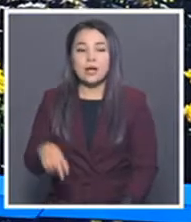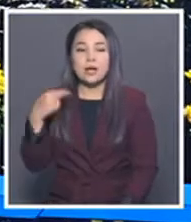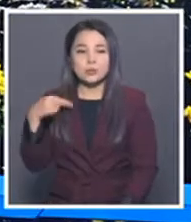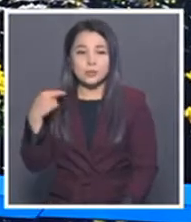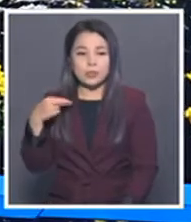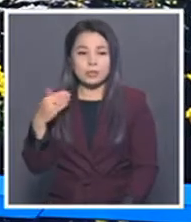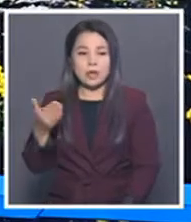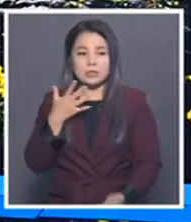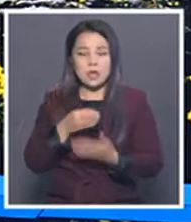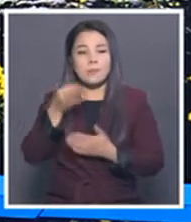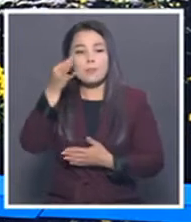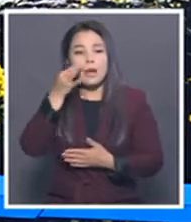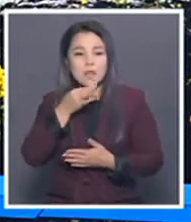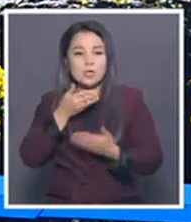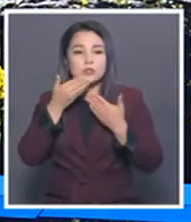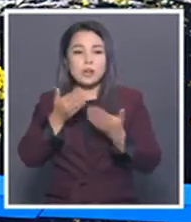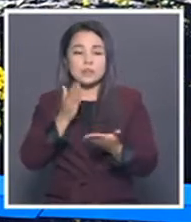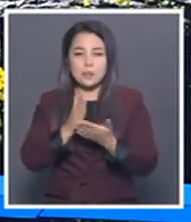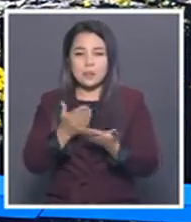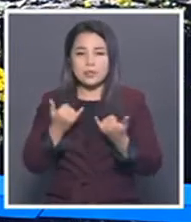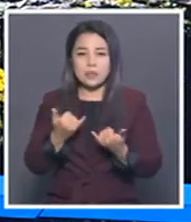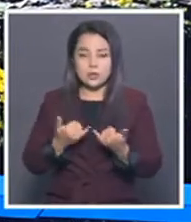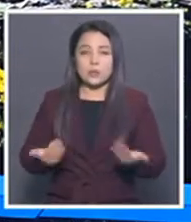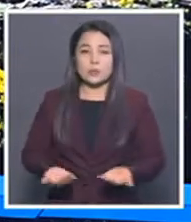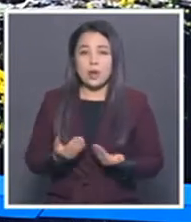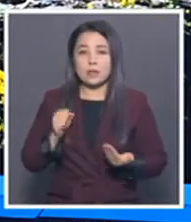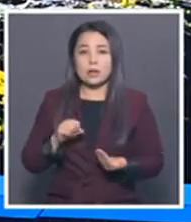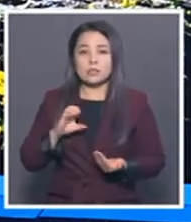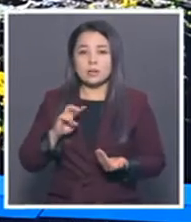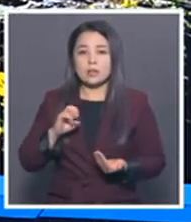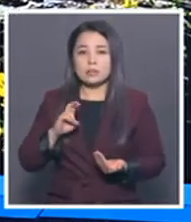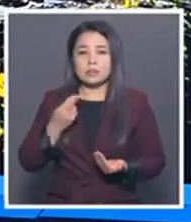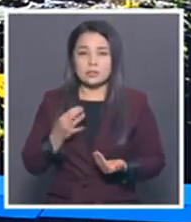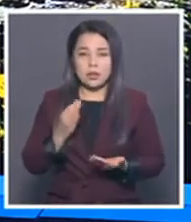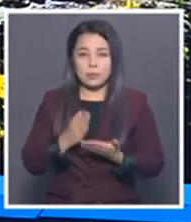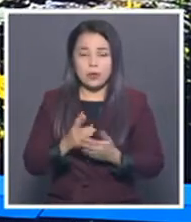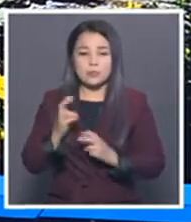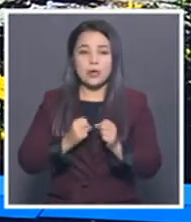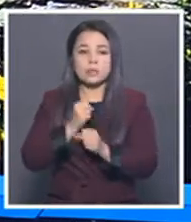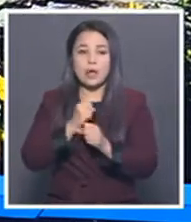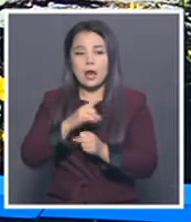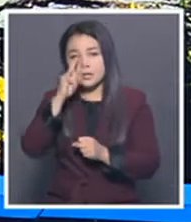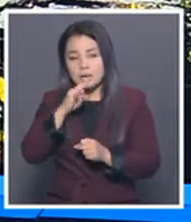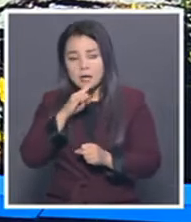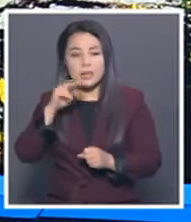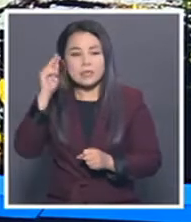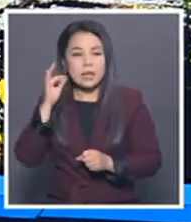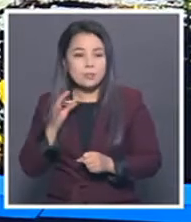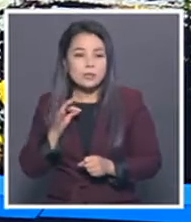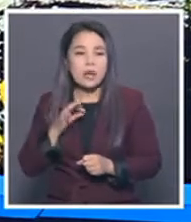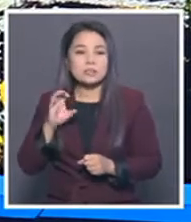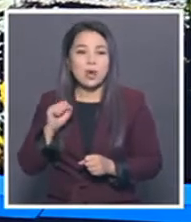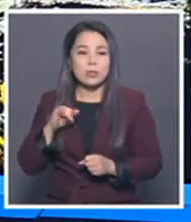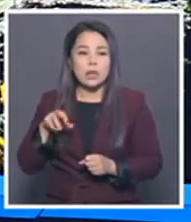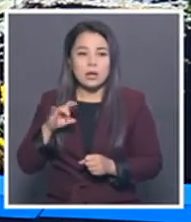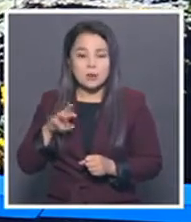Ақтөбелік балға сұраныс жоғары. Қарғалы ауданының тұрғыны Александр Синацкийдің өнімдерін Қазақстаннан бөлек Германия, Қытай, Сауд Арабиясынан